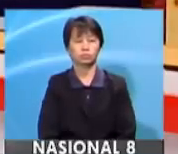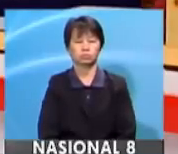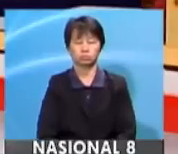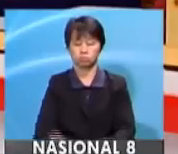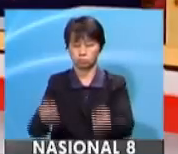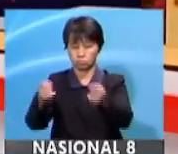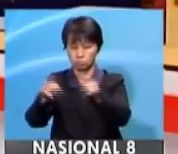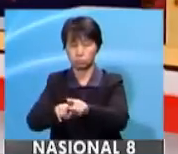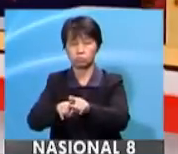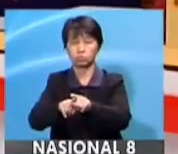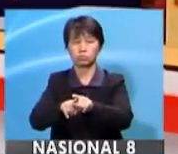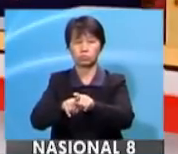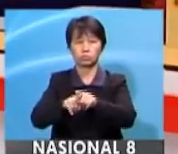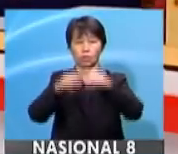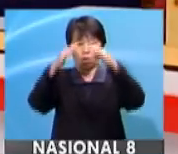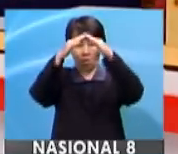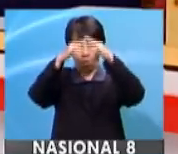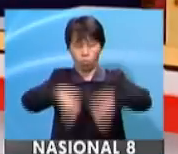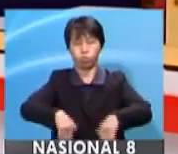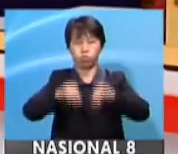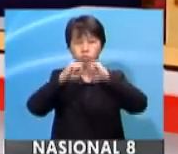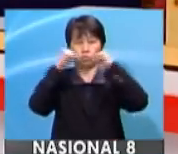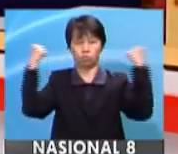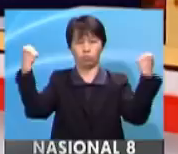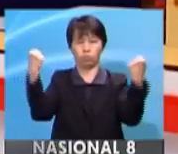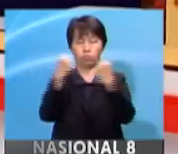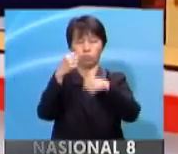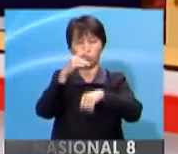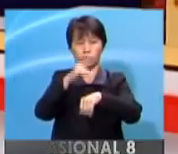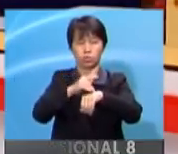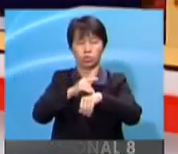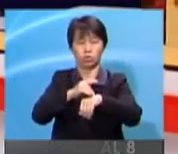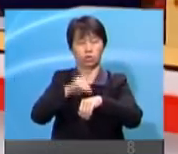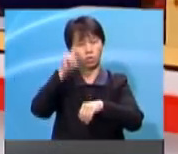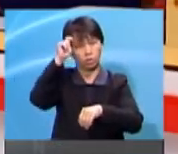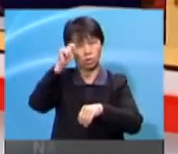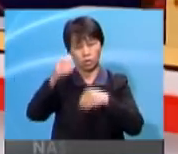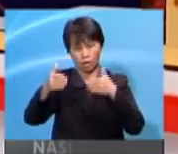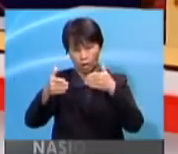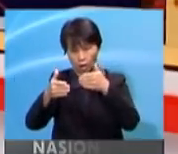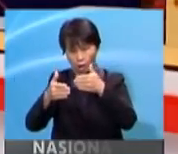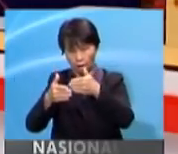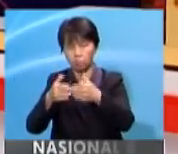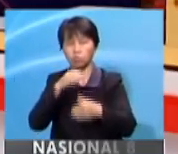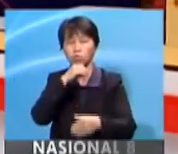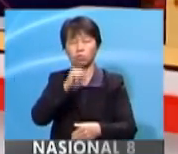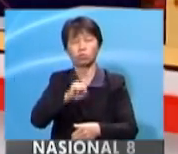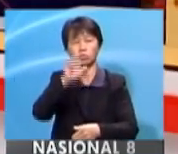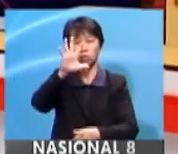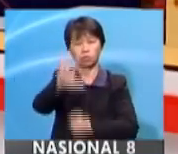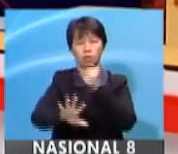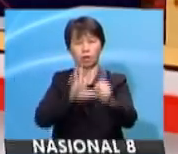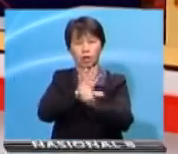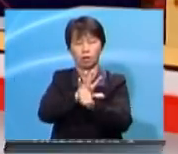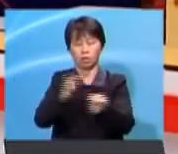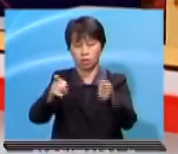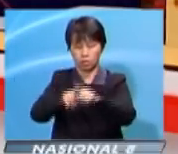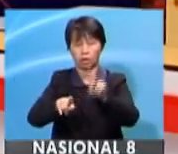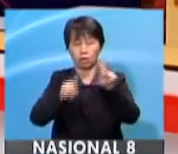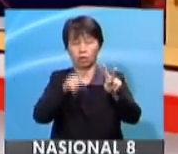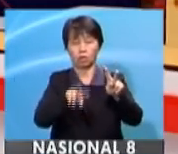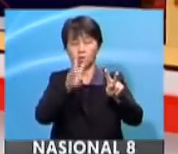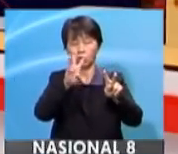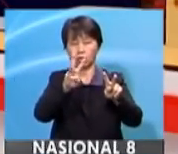tragedi runtuhan Bumbung stadium Sultan Mizan Zainal Abidin di gong badak kini hampir menjengah usia 5 tahun kejadian pada 2 Jun